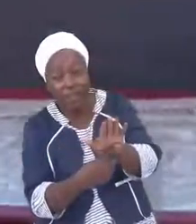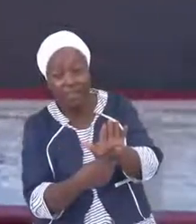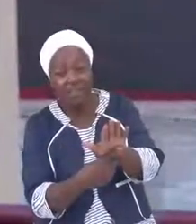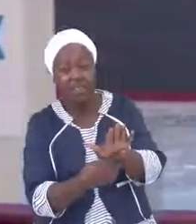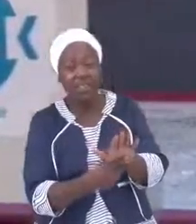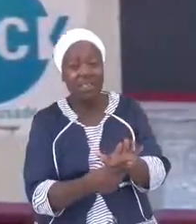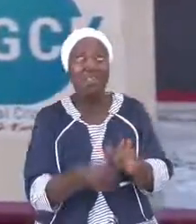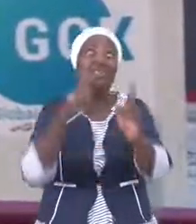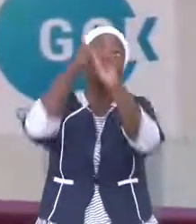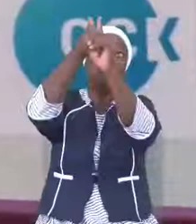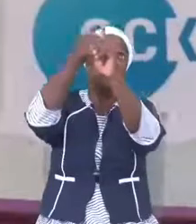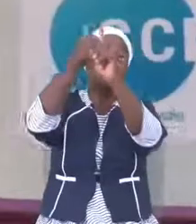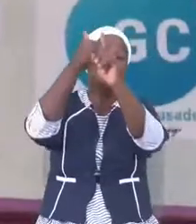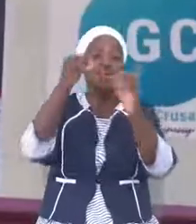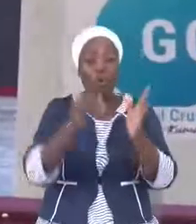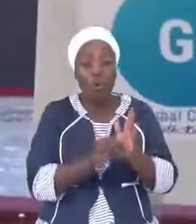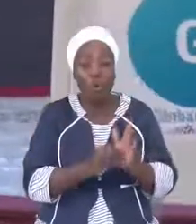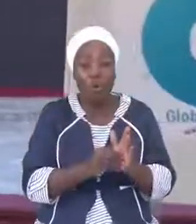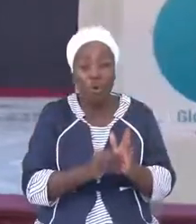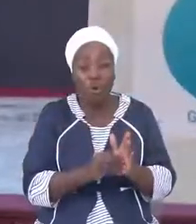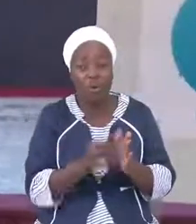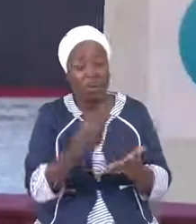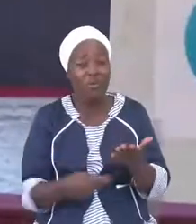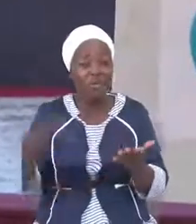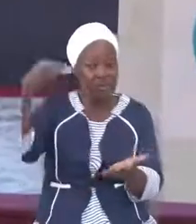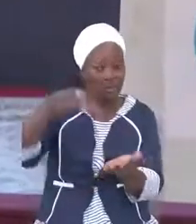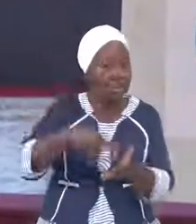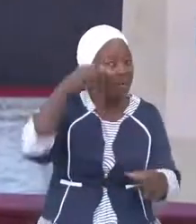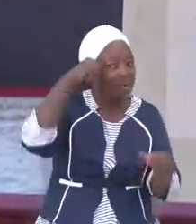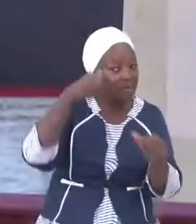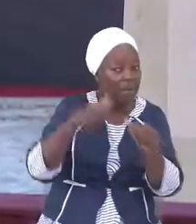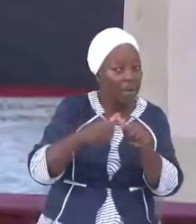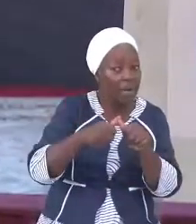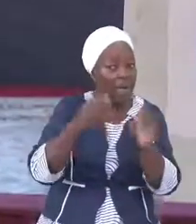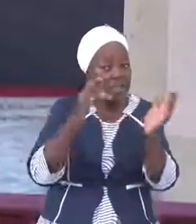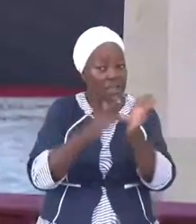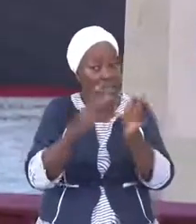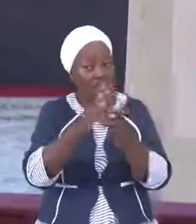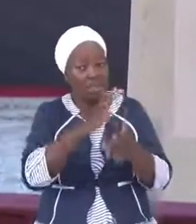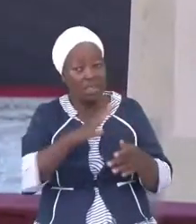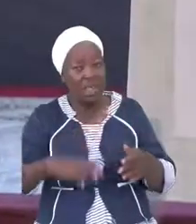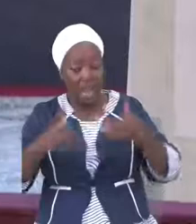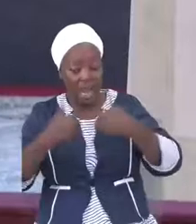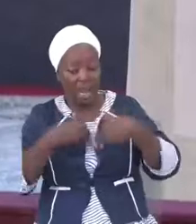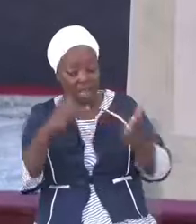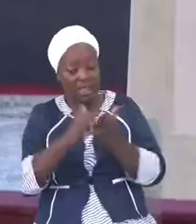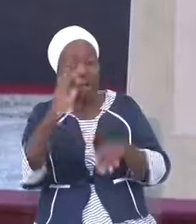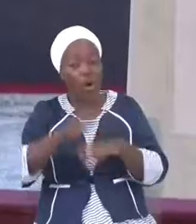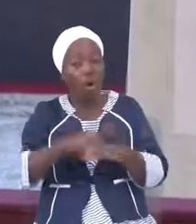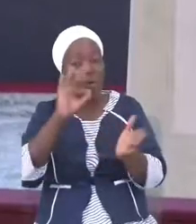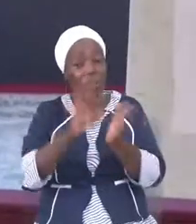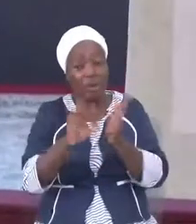sa résurrection. Rappelez-vous, Jésus-Christ a là aussi que